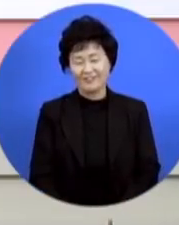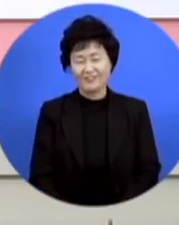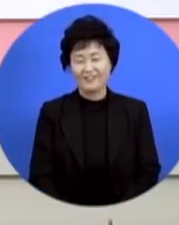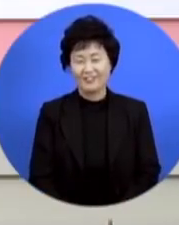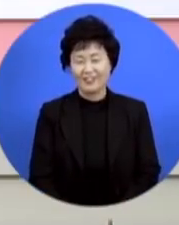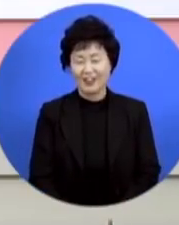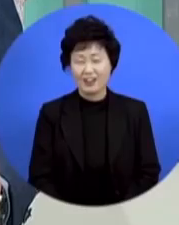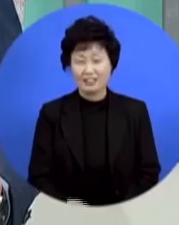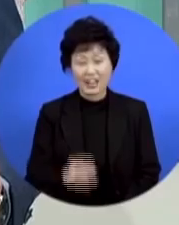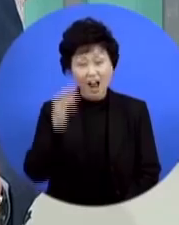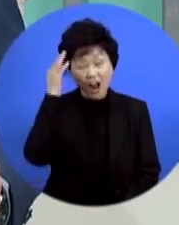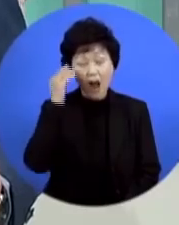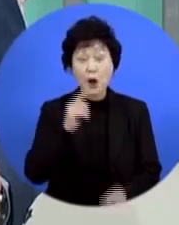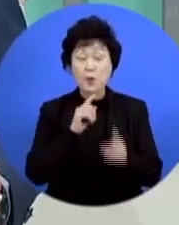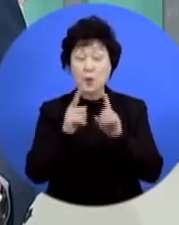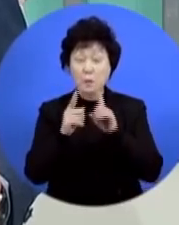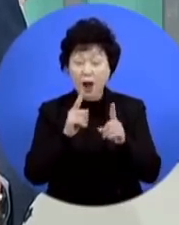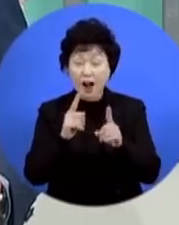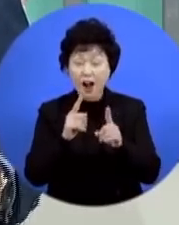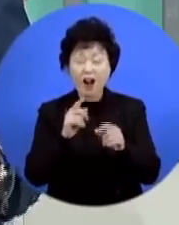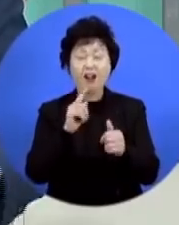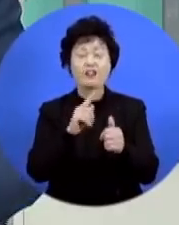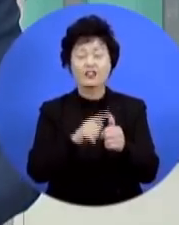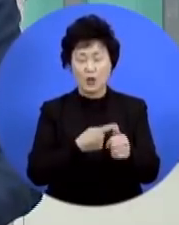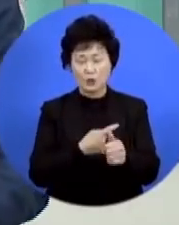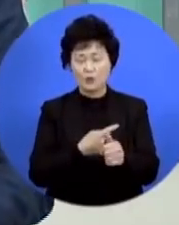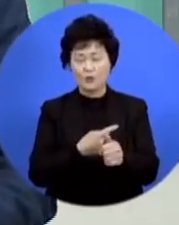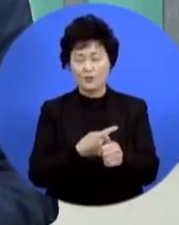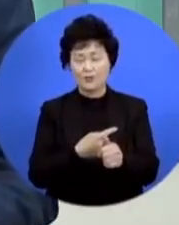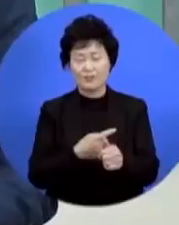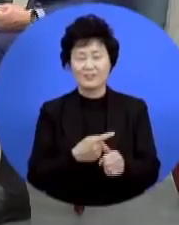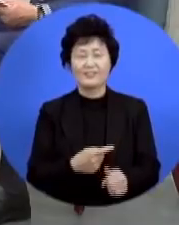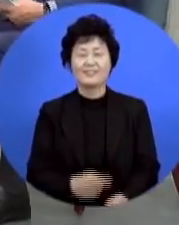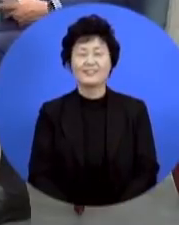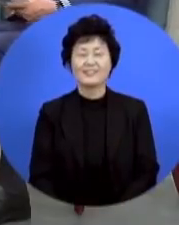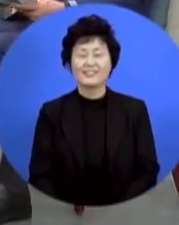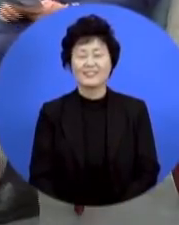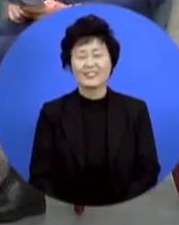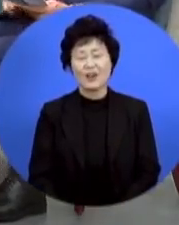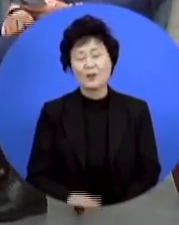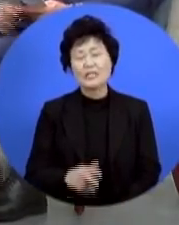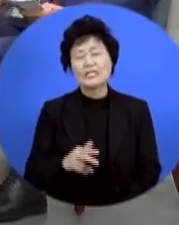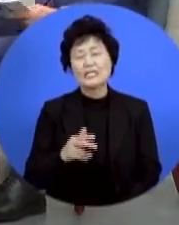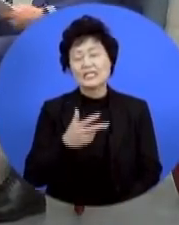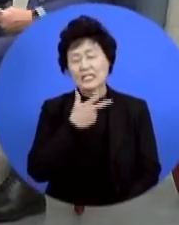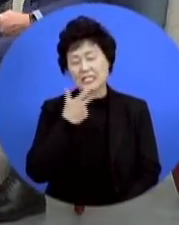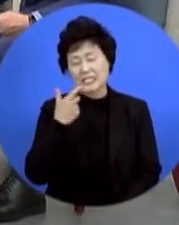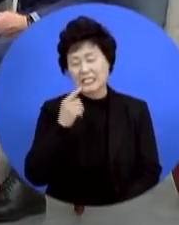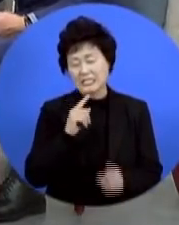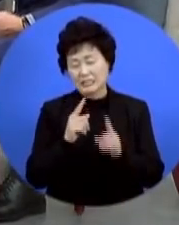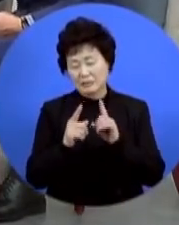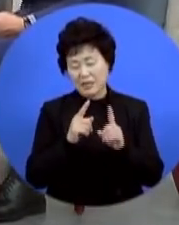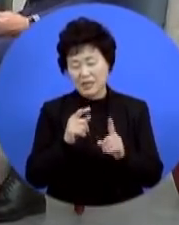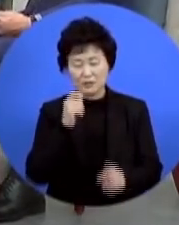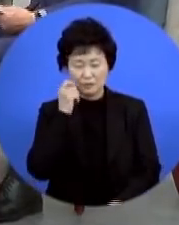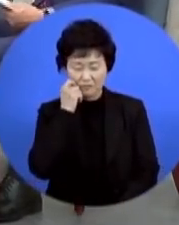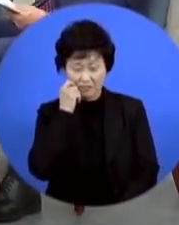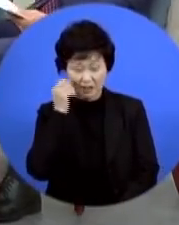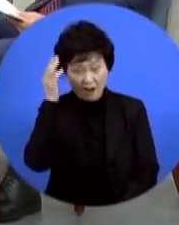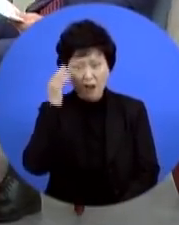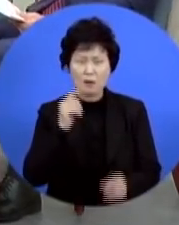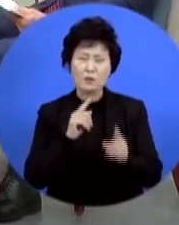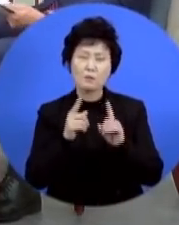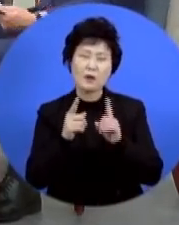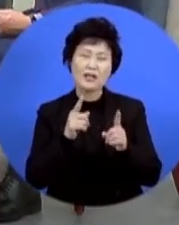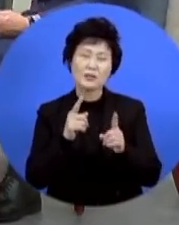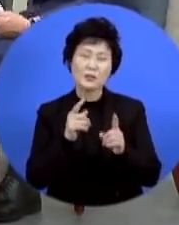뭐야? 사이다가 입에 붙어가지고 사이다 플리즈. 아, 이게 정말 영어도 못하고 한국말도 안 되고 이게 아, 이거 사이다 갖고